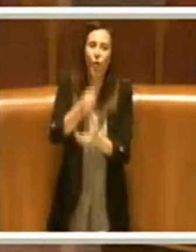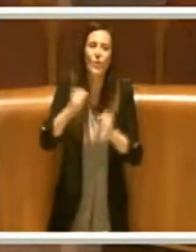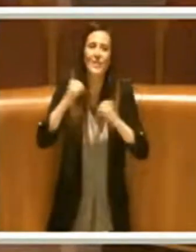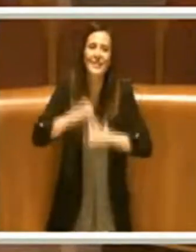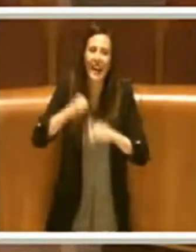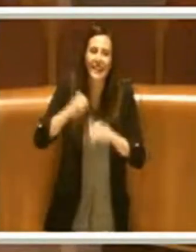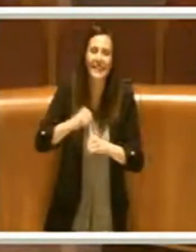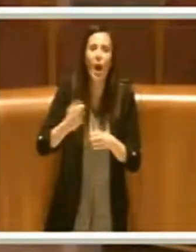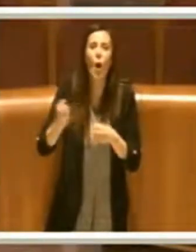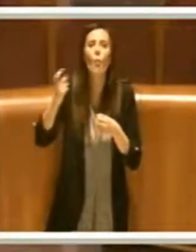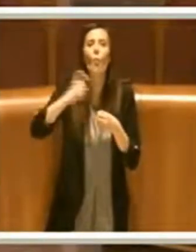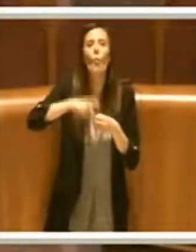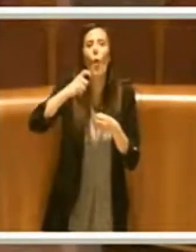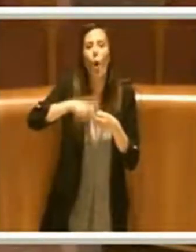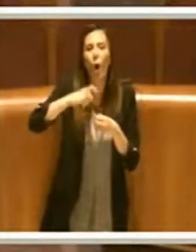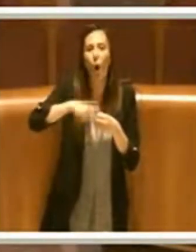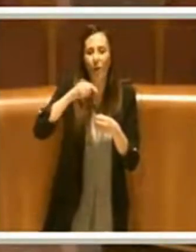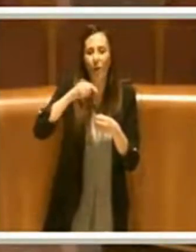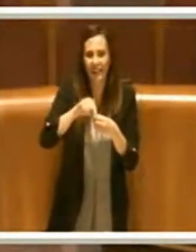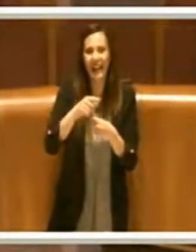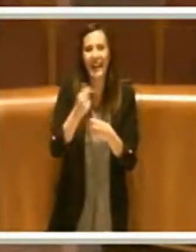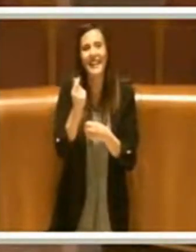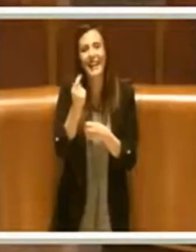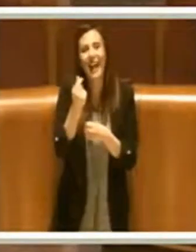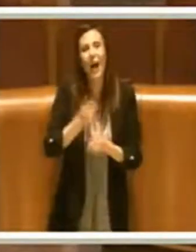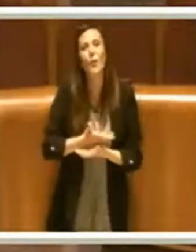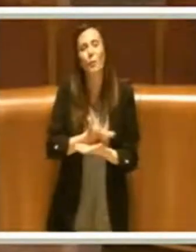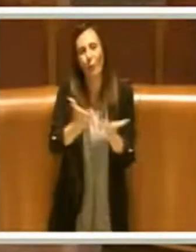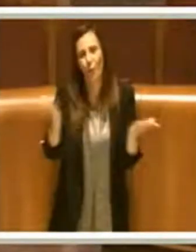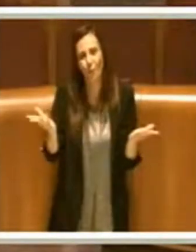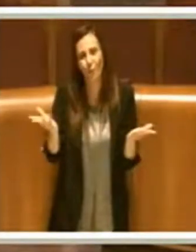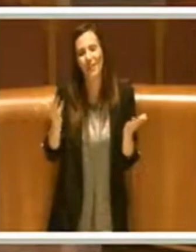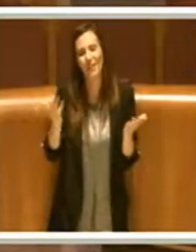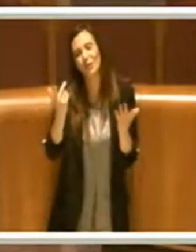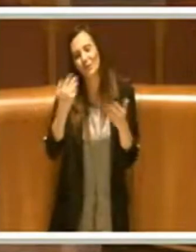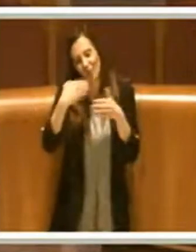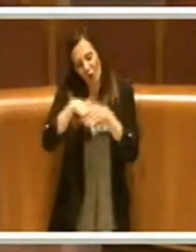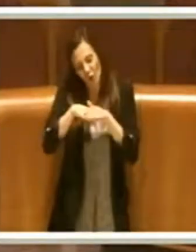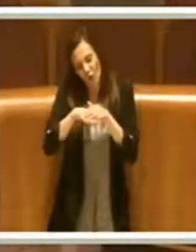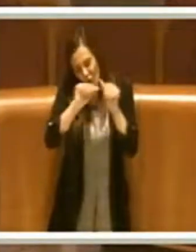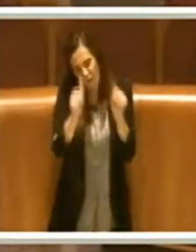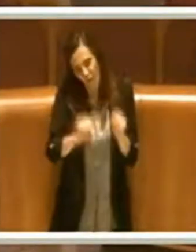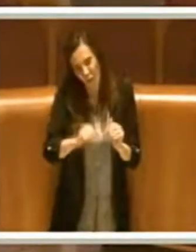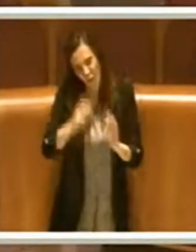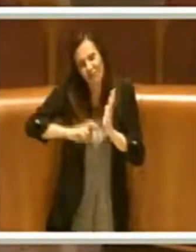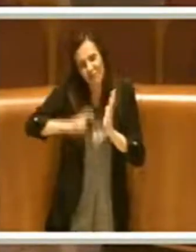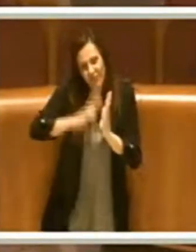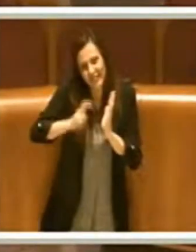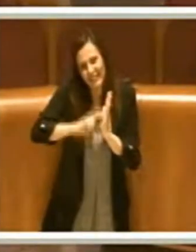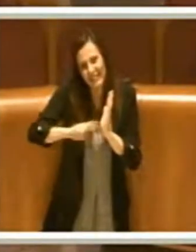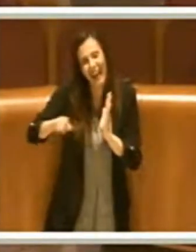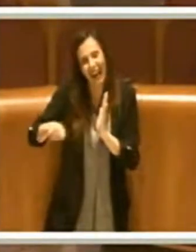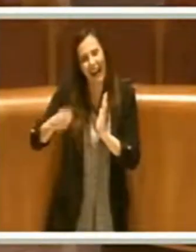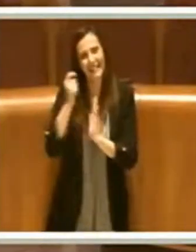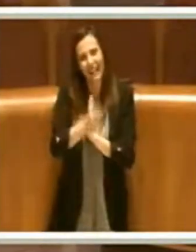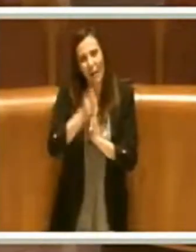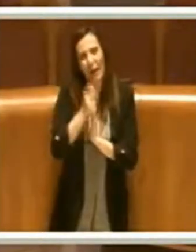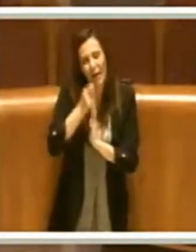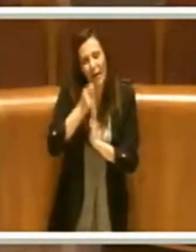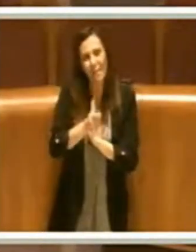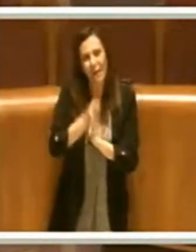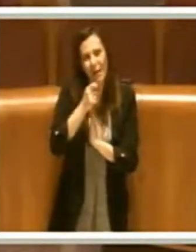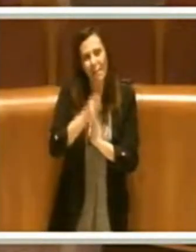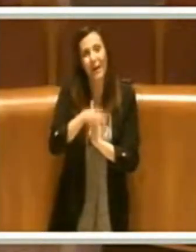da una quota consistente di denaro pubblico sotto forma di spesa fiscale, che buona parte di questa alimenta